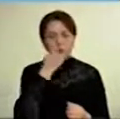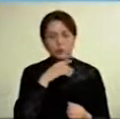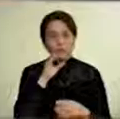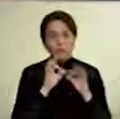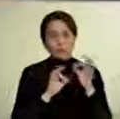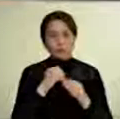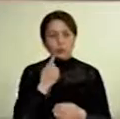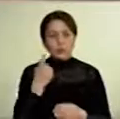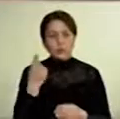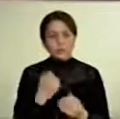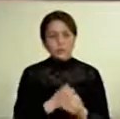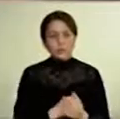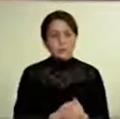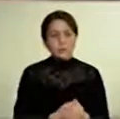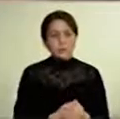birliklari.